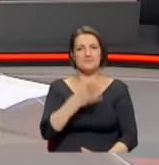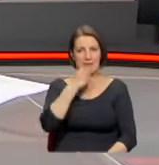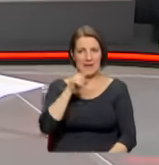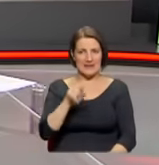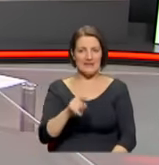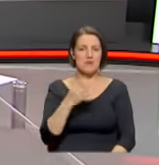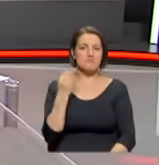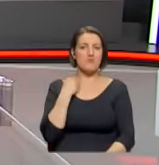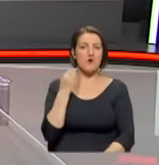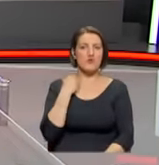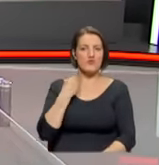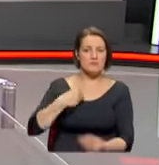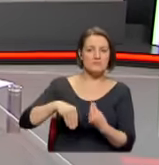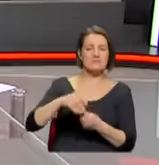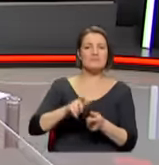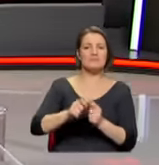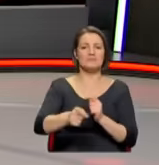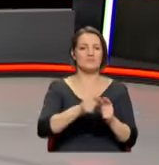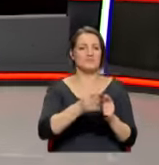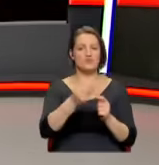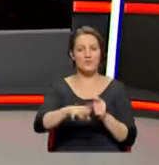Emekli borçla harçlık verdi.